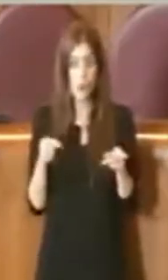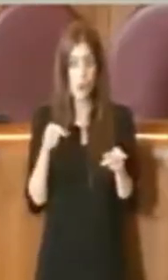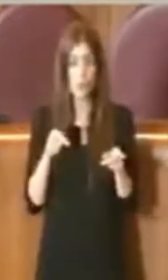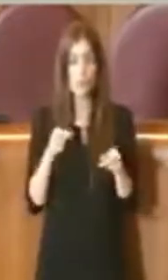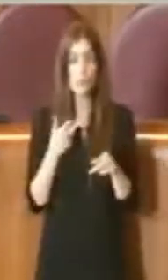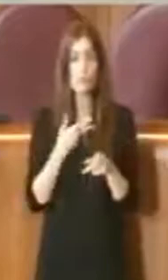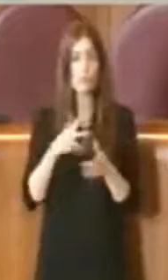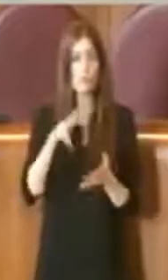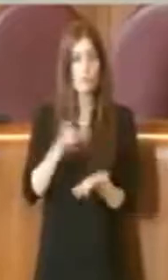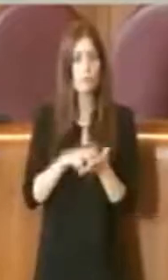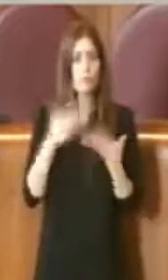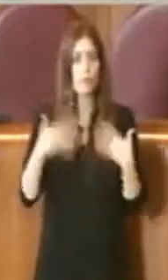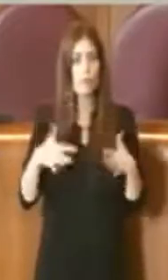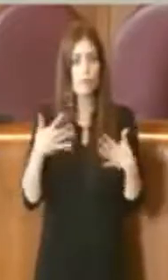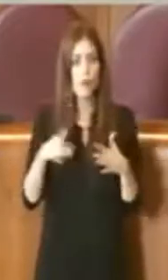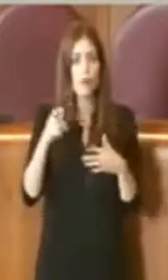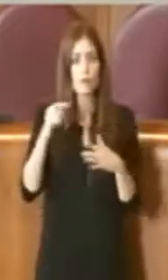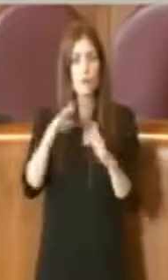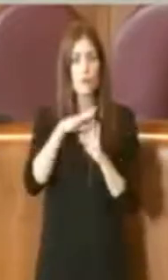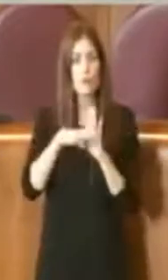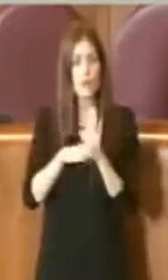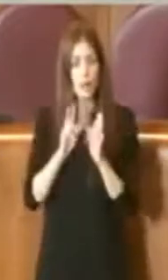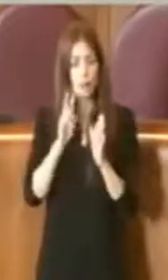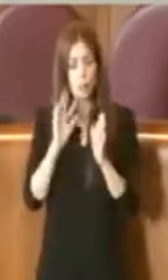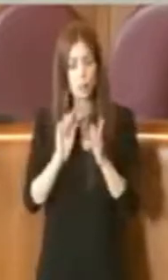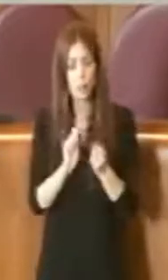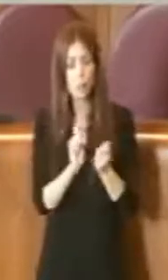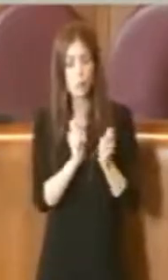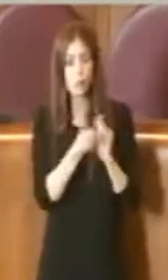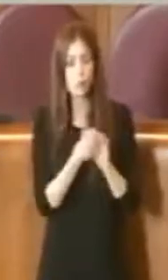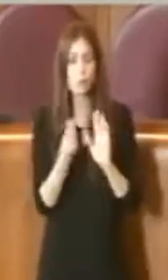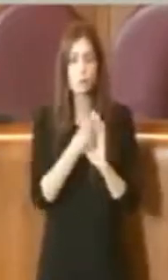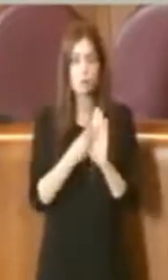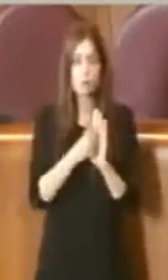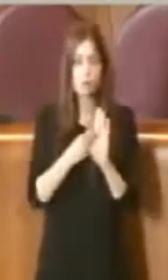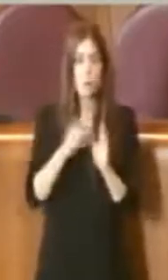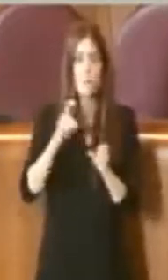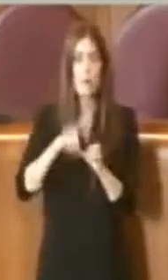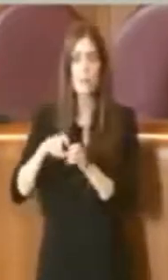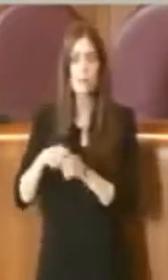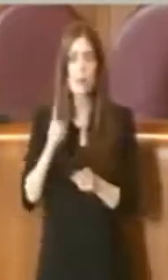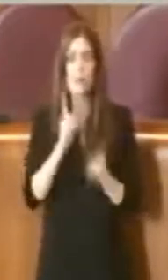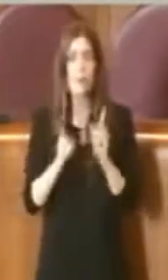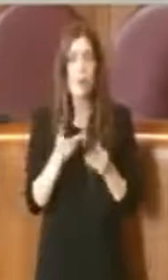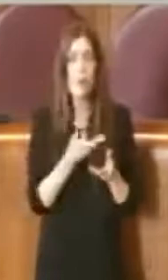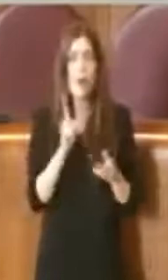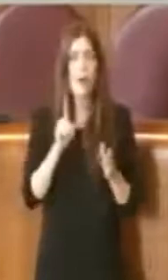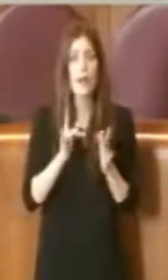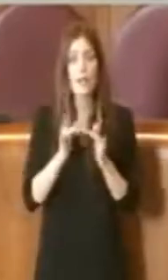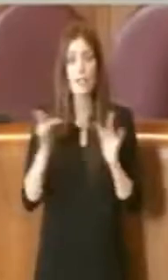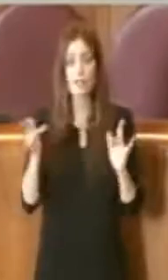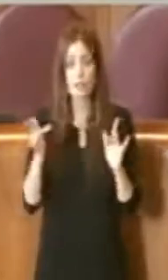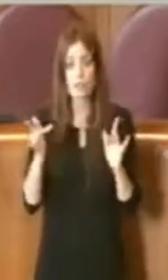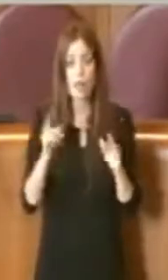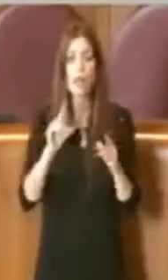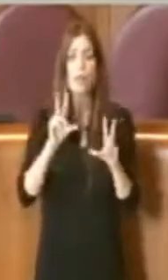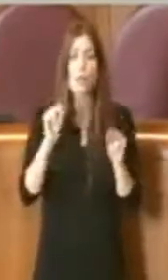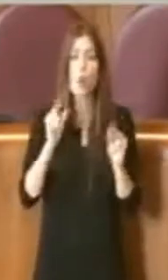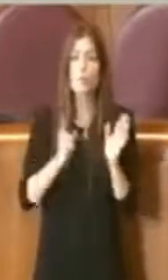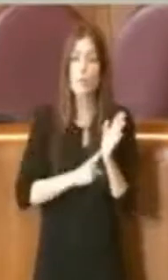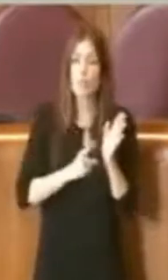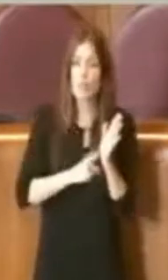stato revisionato lo Statuto della Capitale d'Italia, introducendo nuove forme di partecipazione popolare anche digitali, nuovi diritti